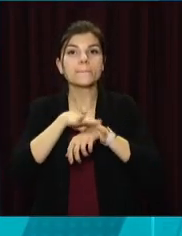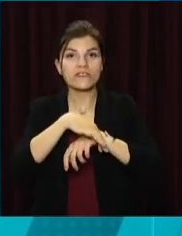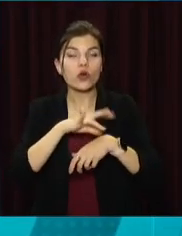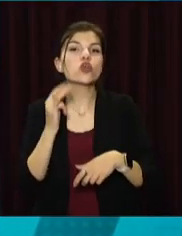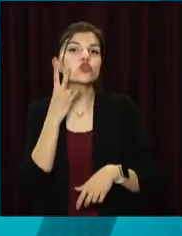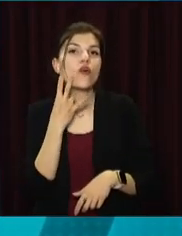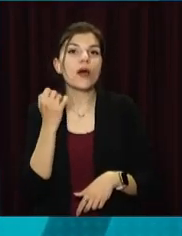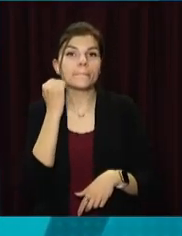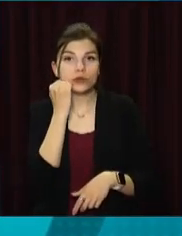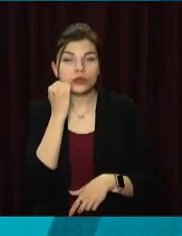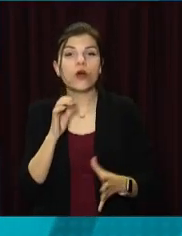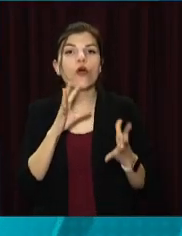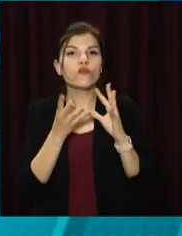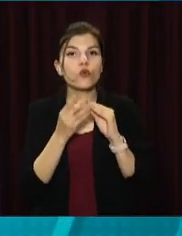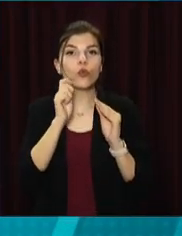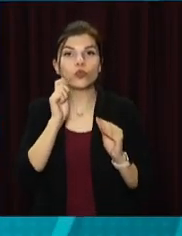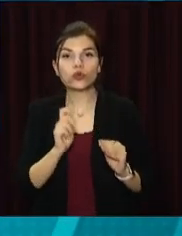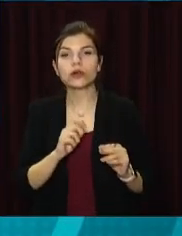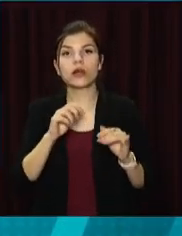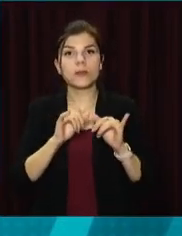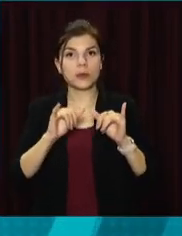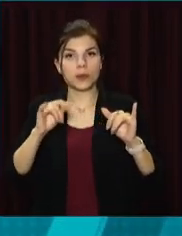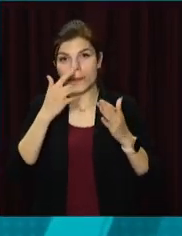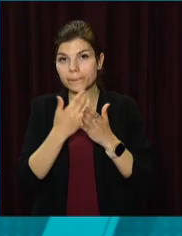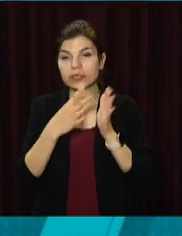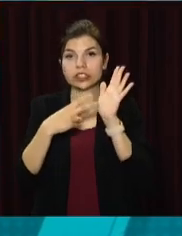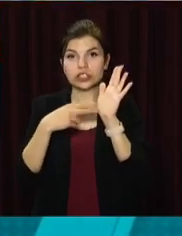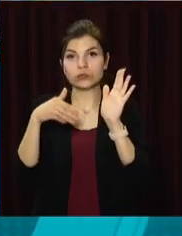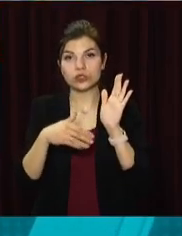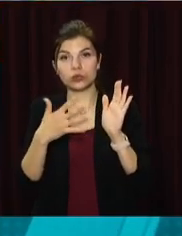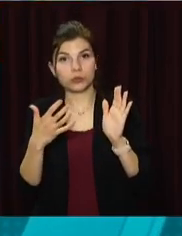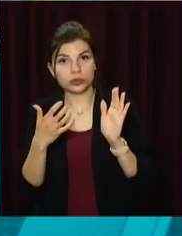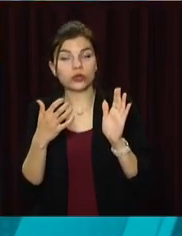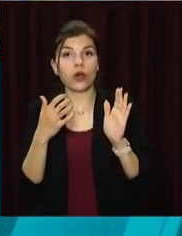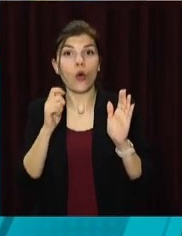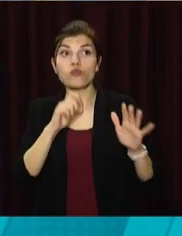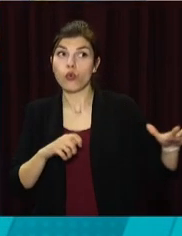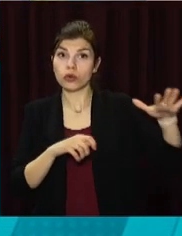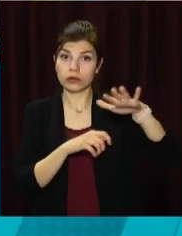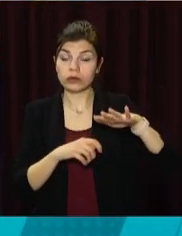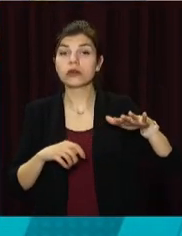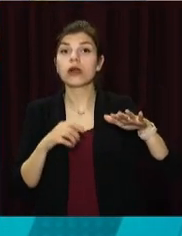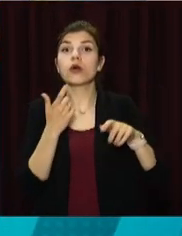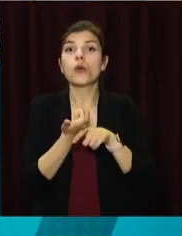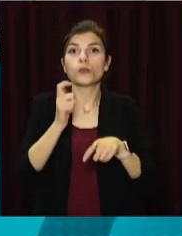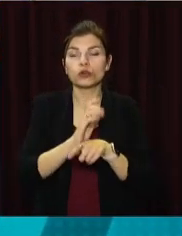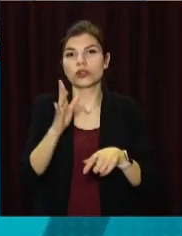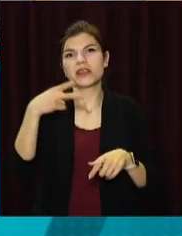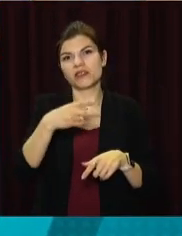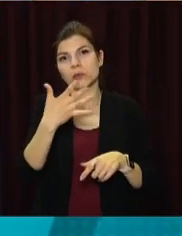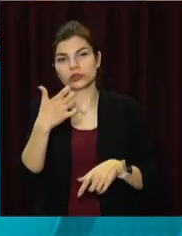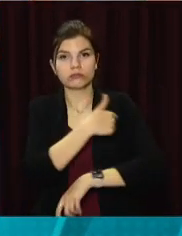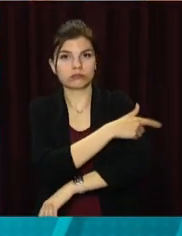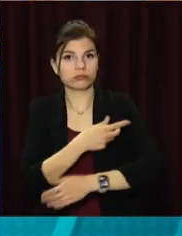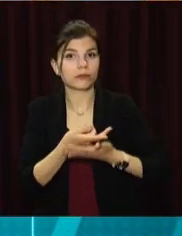та Новомосковську. Загалом в Україні приріст понад 7,5 тисяч заражених. Ушпиталили більш як 2 тисячі